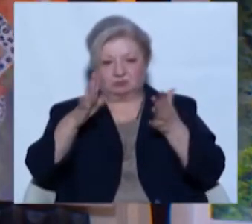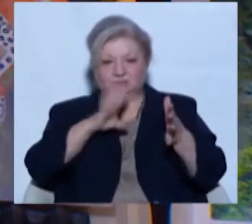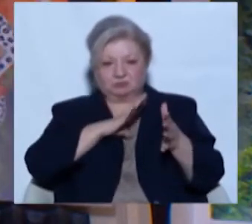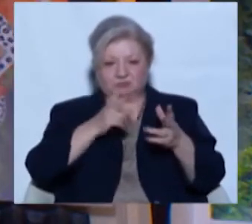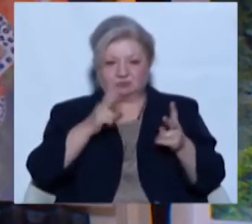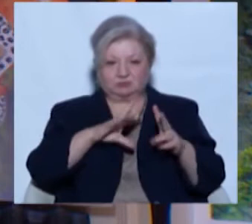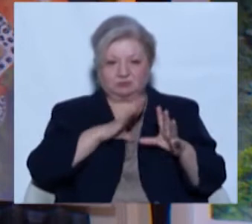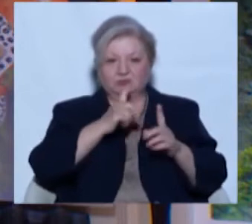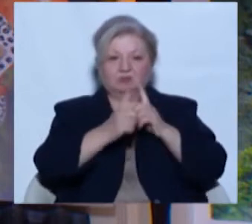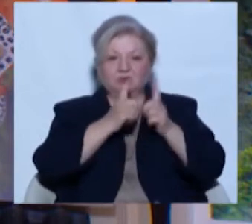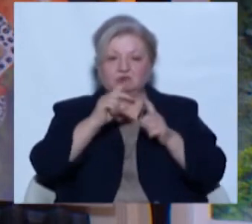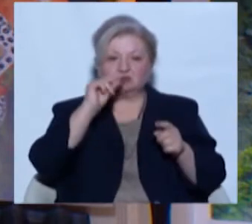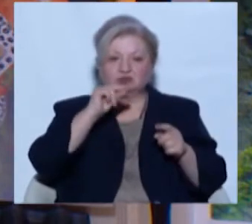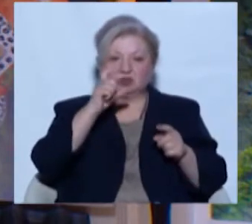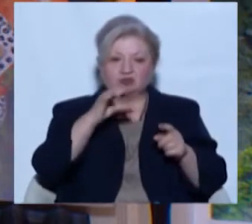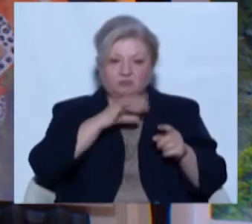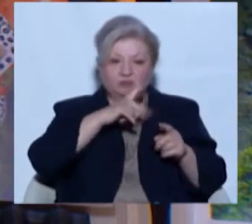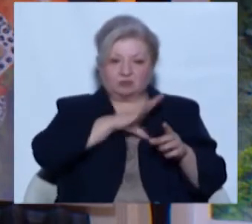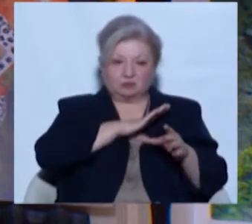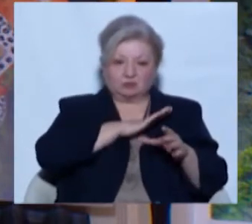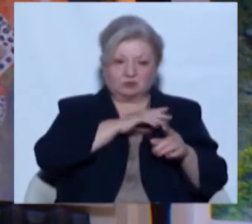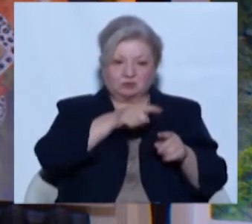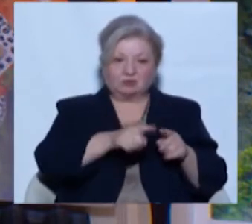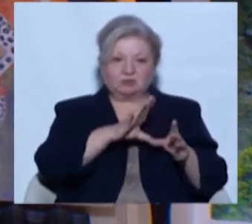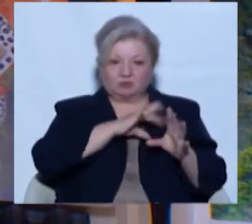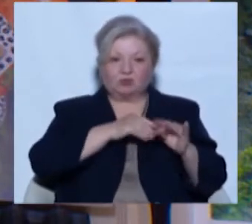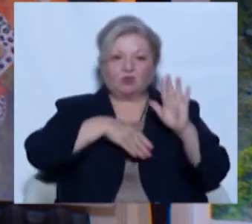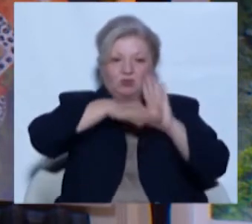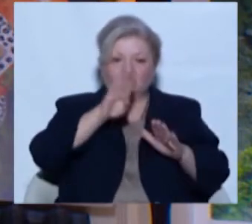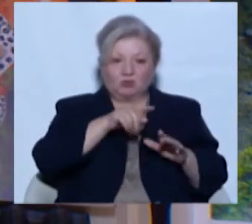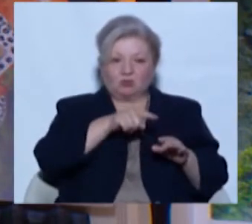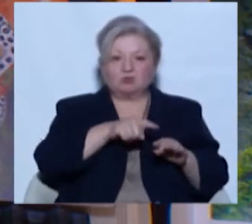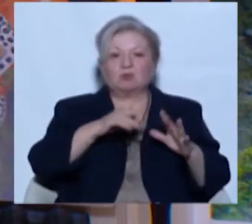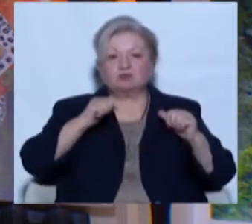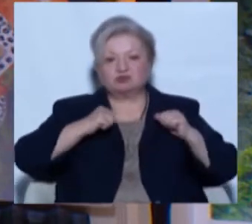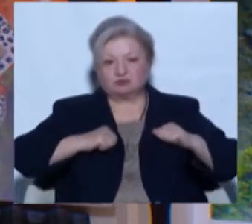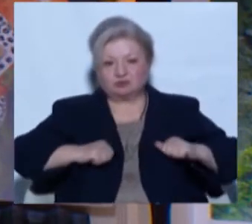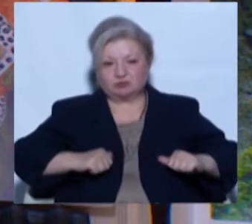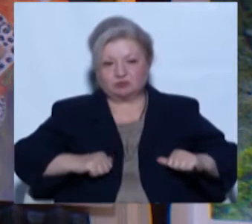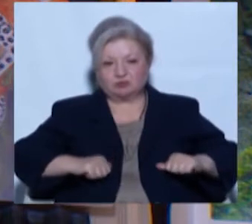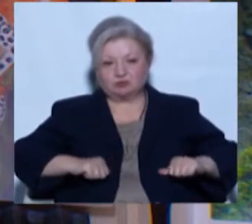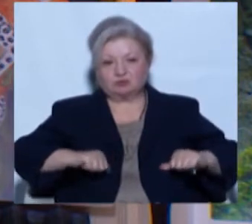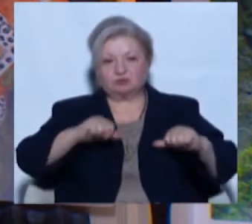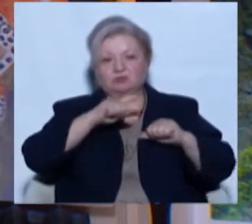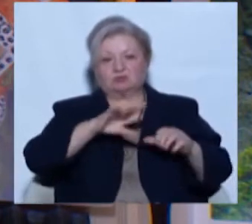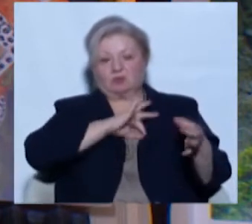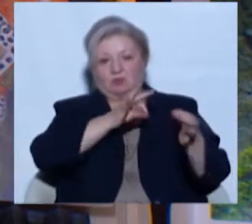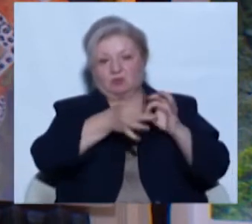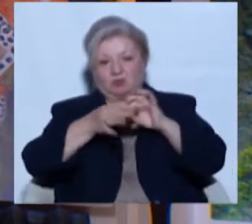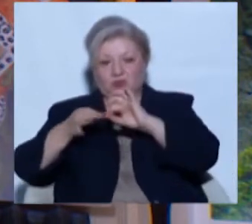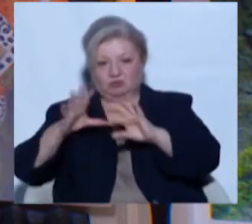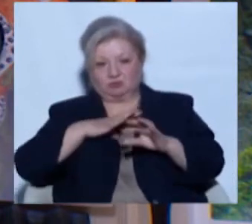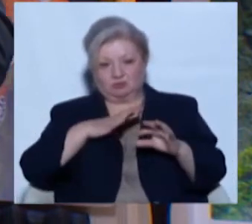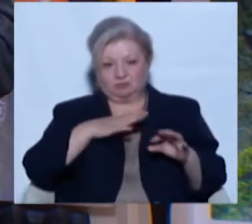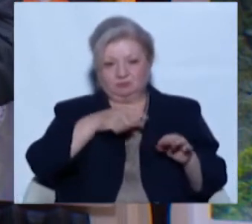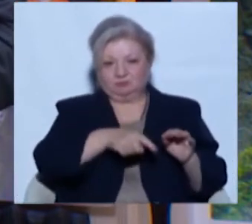montajistul sa zresit, Cehoslovacia, olaze upro raționaluri, da, olaze upro švidobiani procesit ca moirceo.